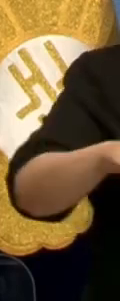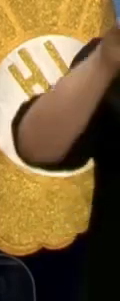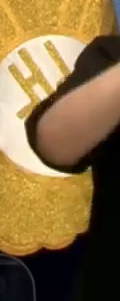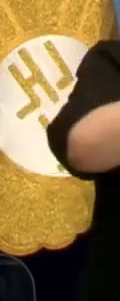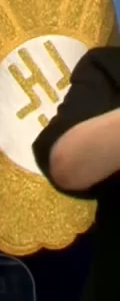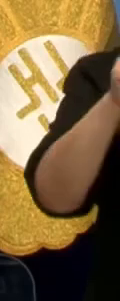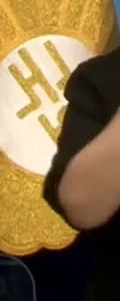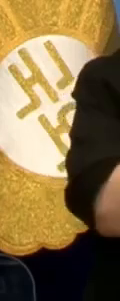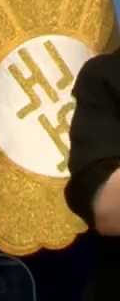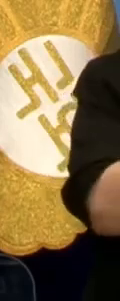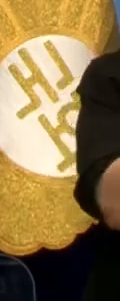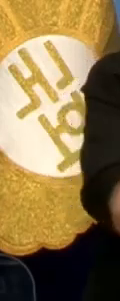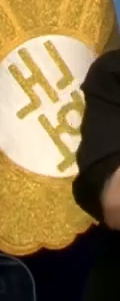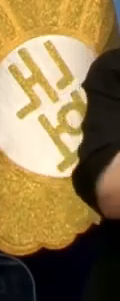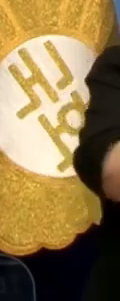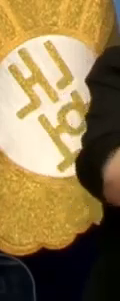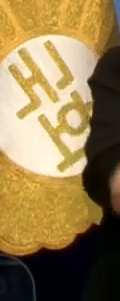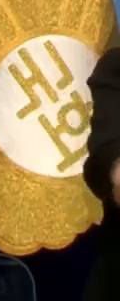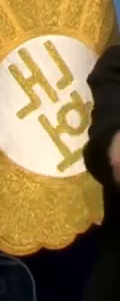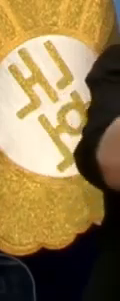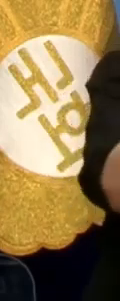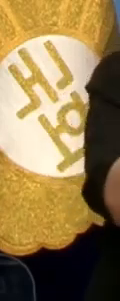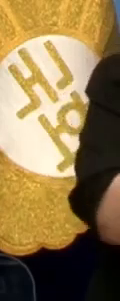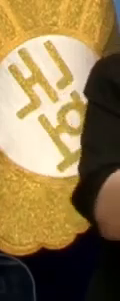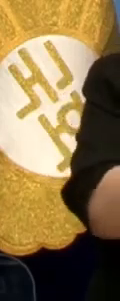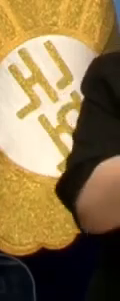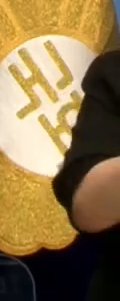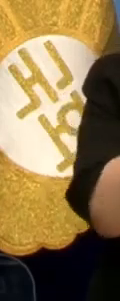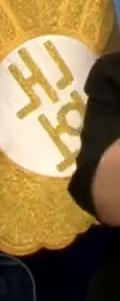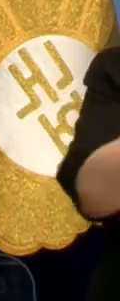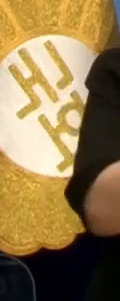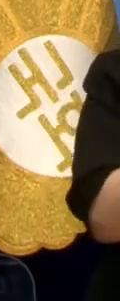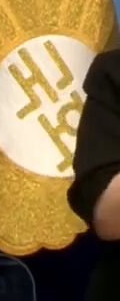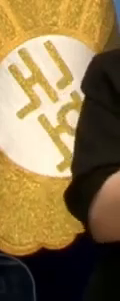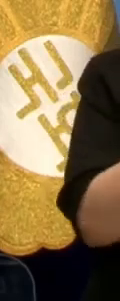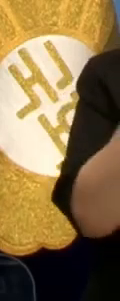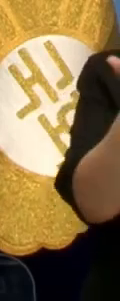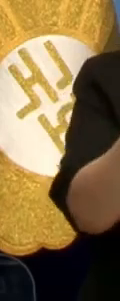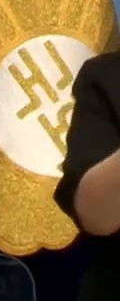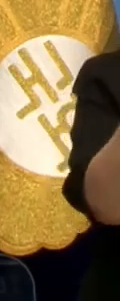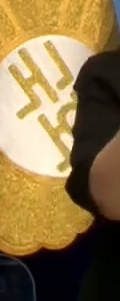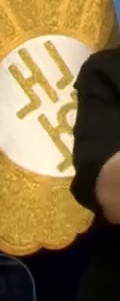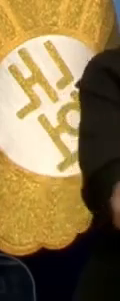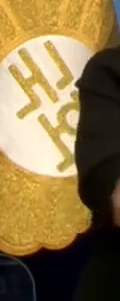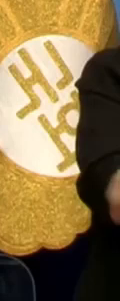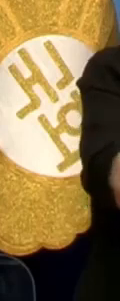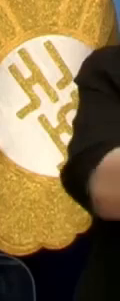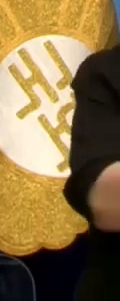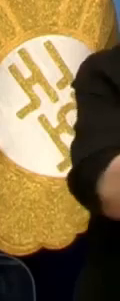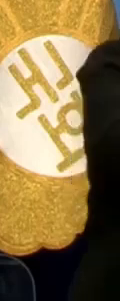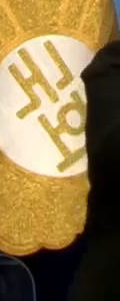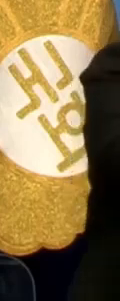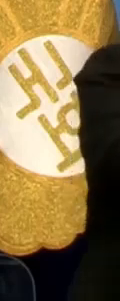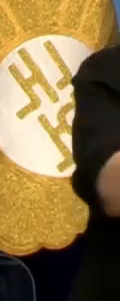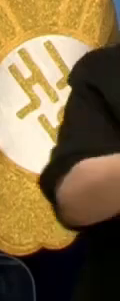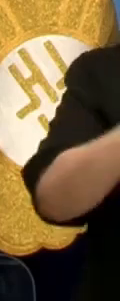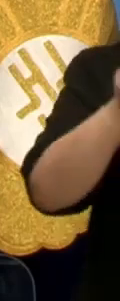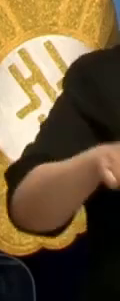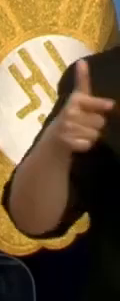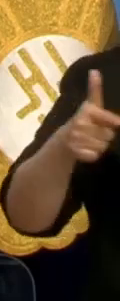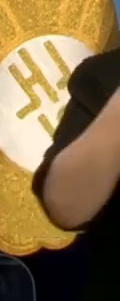동시에 소비 확대와 소상공인 매출 지원, 매출 양극화 완화로